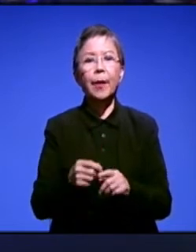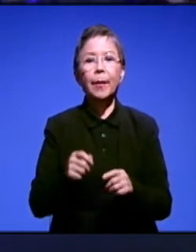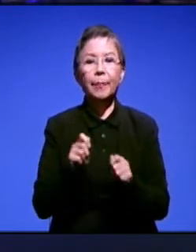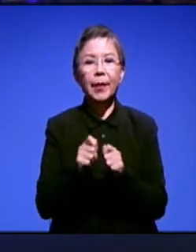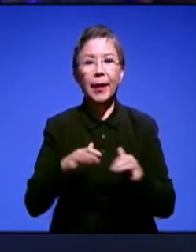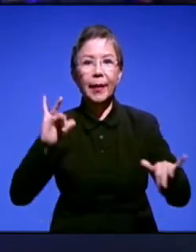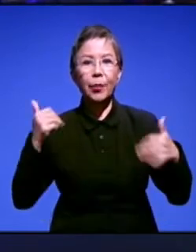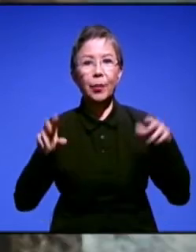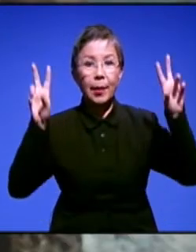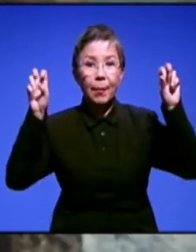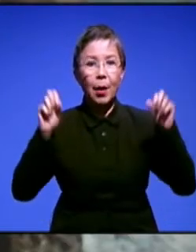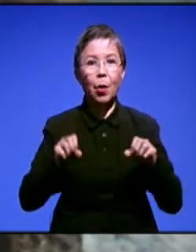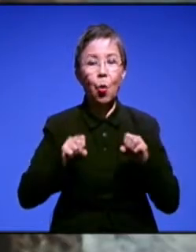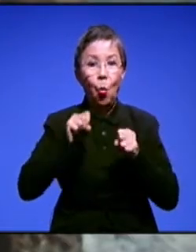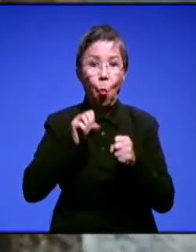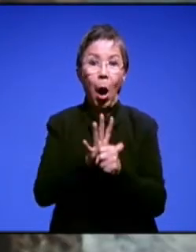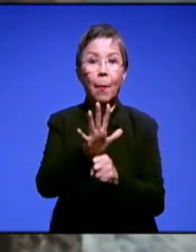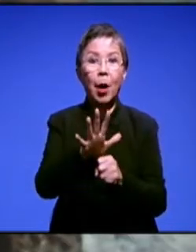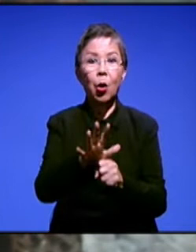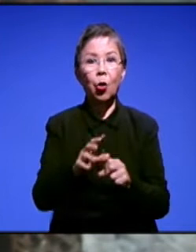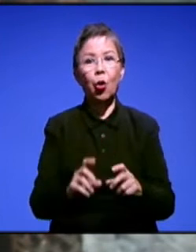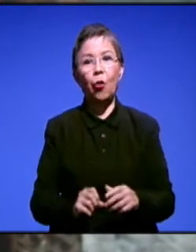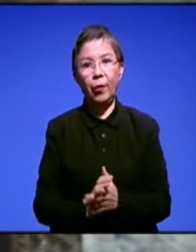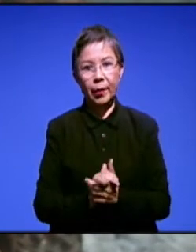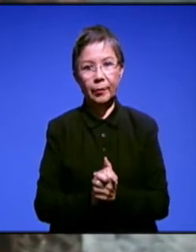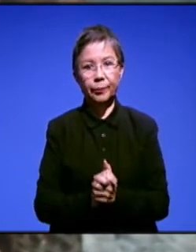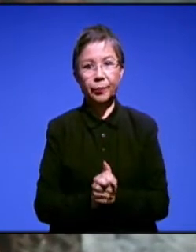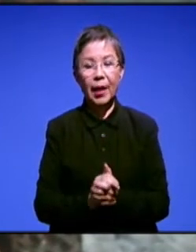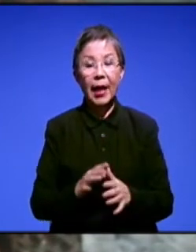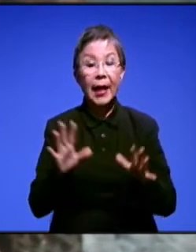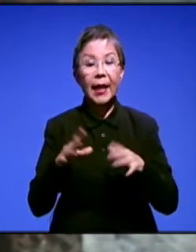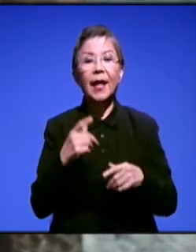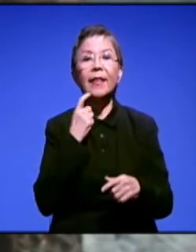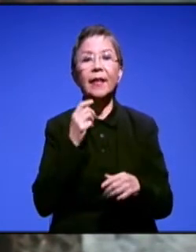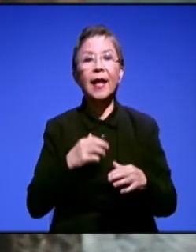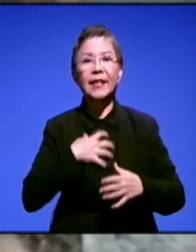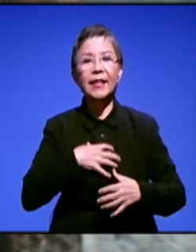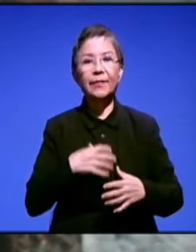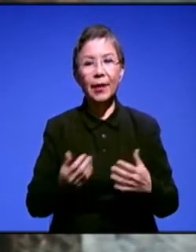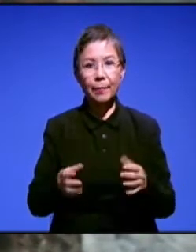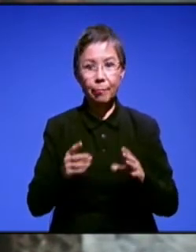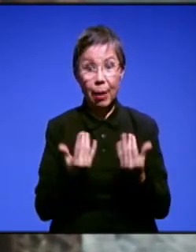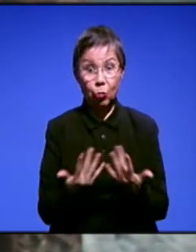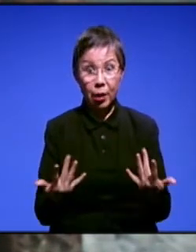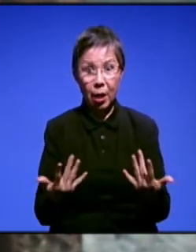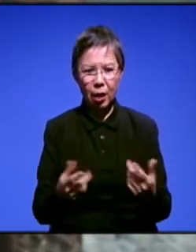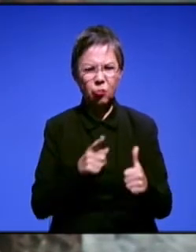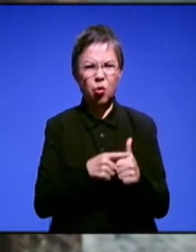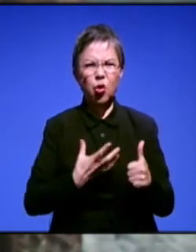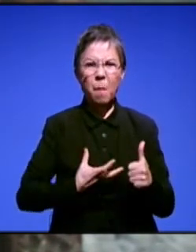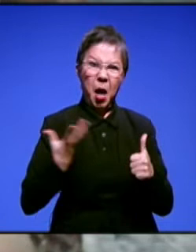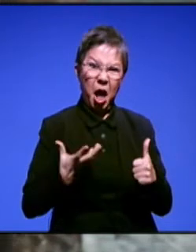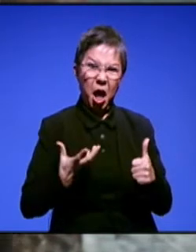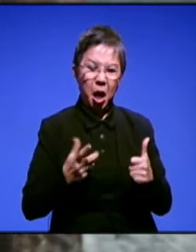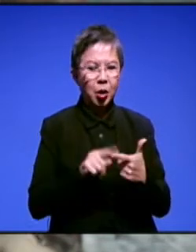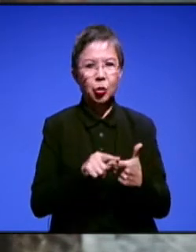corona. Ini sebuah penggambaran tentang sifat manusia, bahwa manusia memiliki kamurkan, yaitu